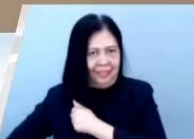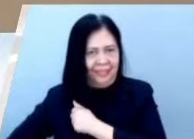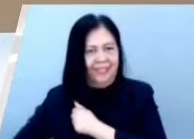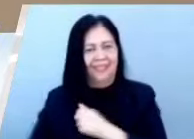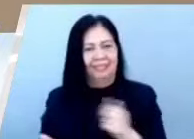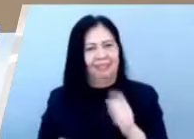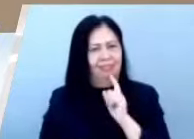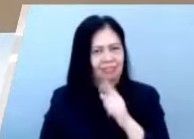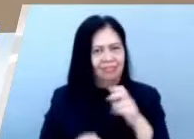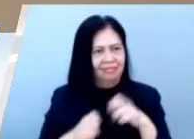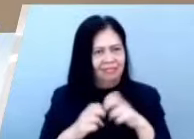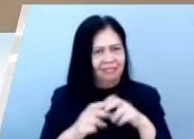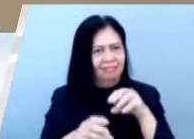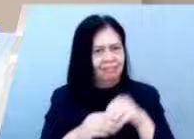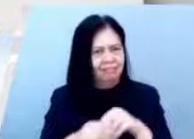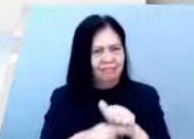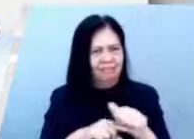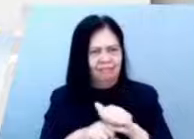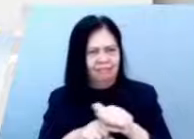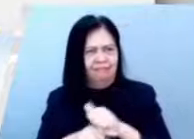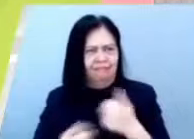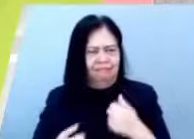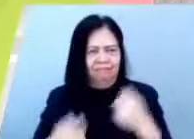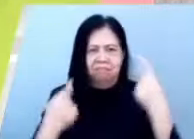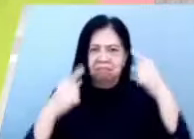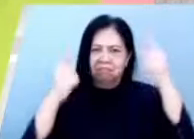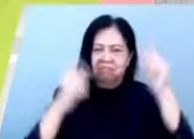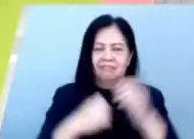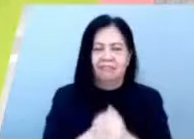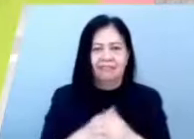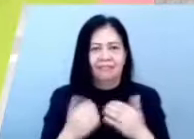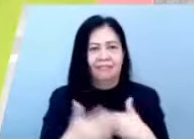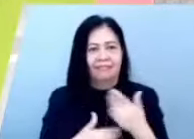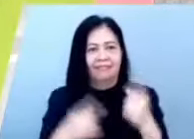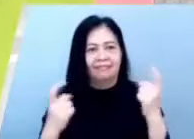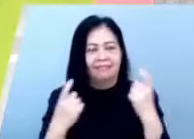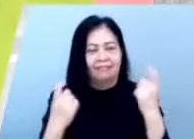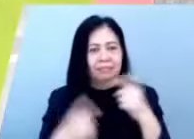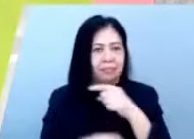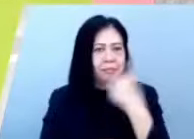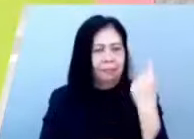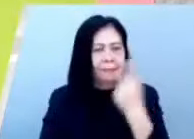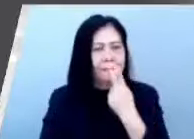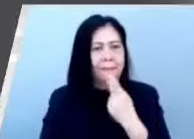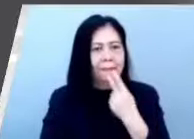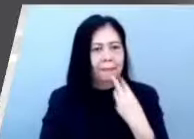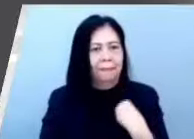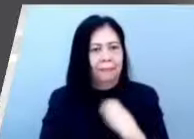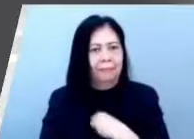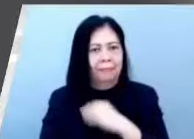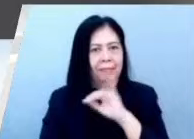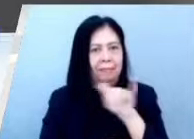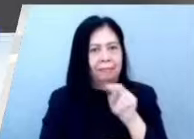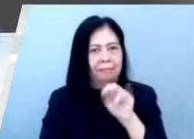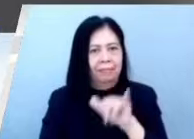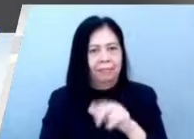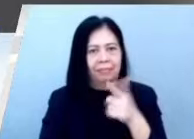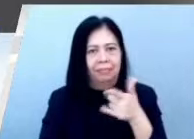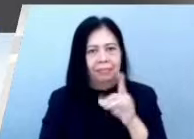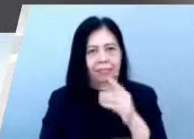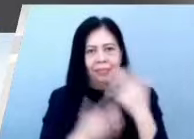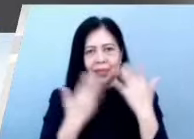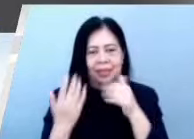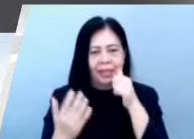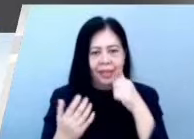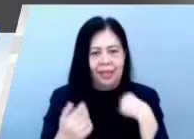rin sila. Kahit yata saan, ano? Samantala, ipinagdiwang naman ni Blackpink member Jennie ang kanyang 28th birthday kahapon. Syempre, hindi mawala